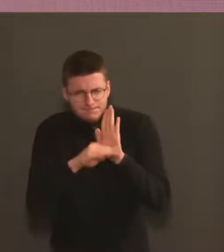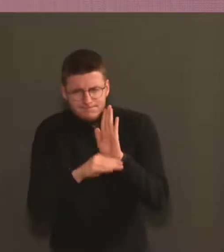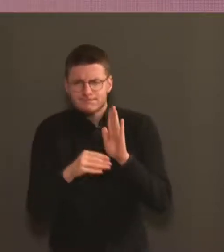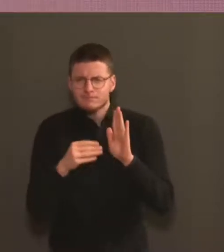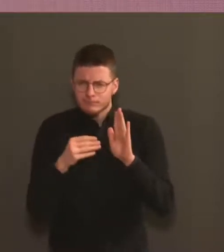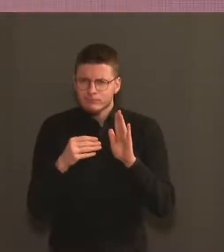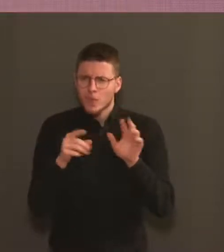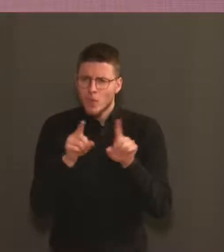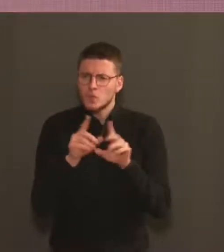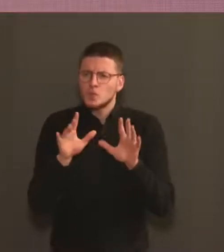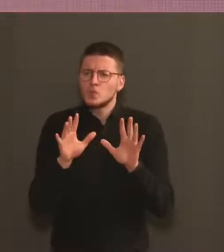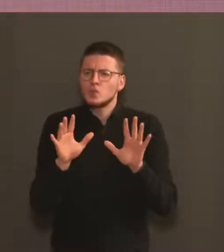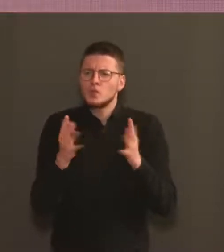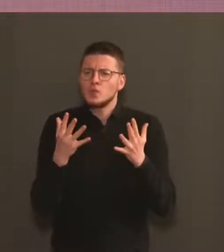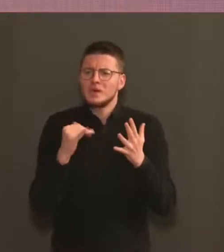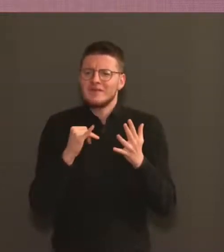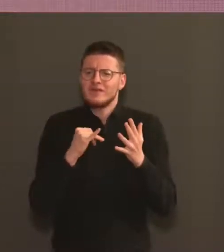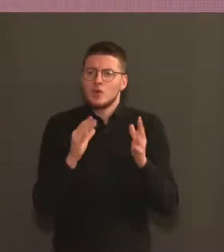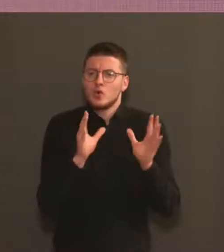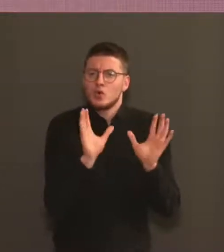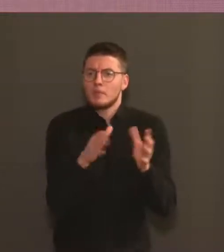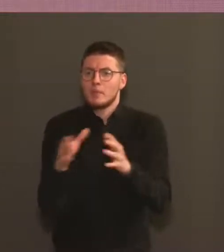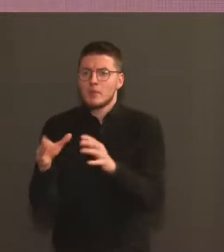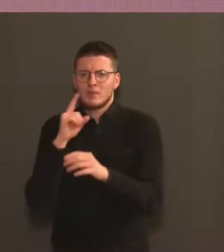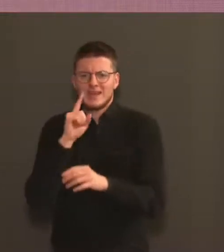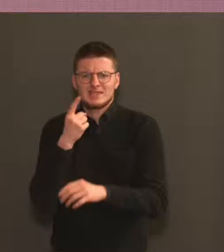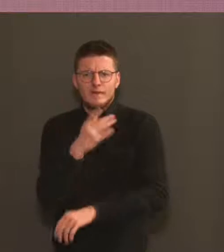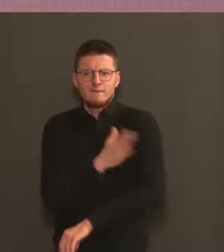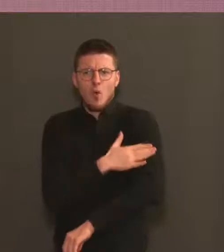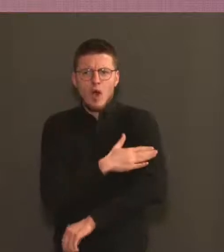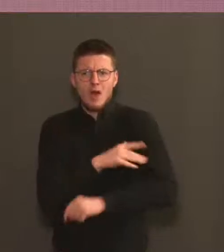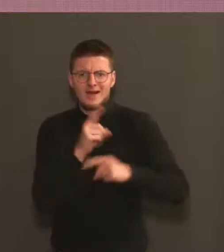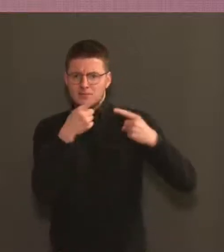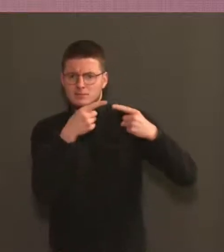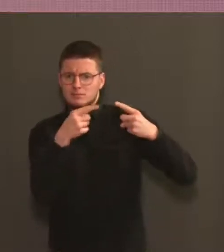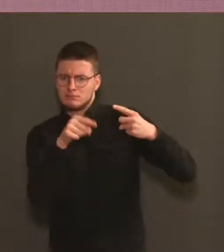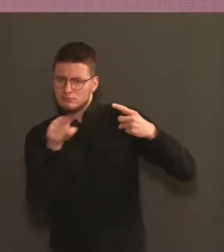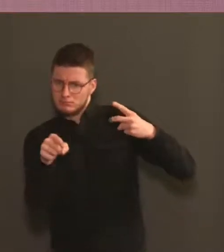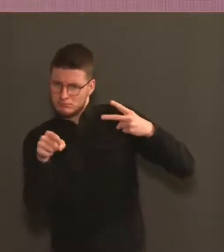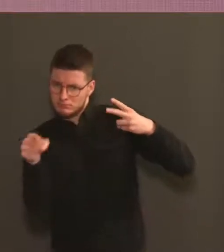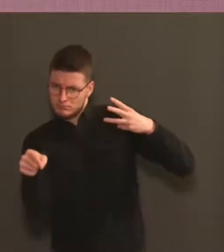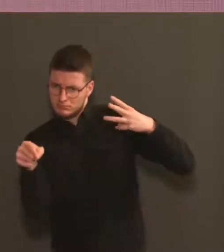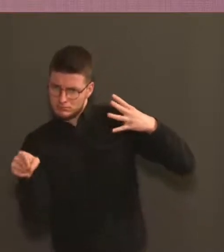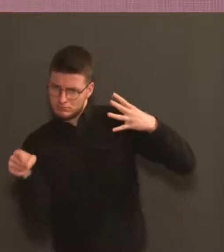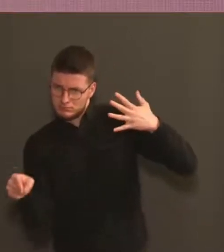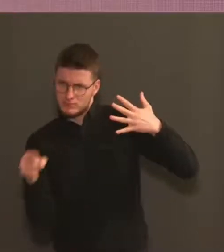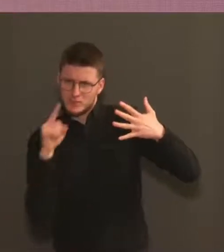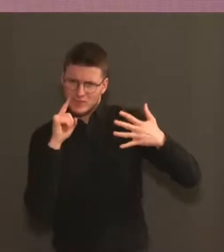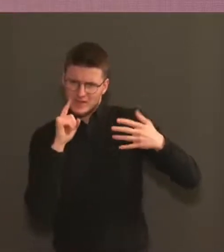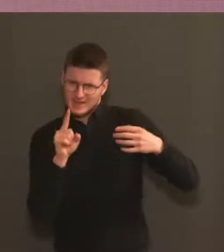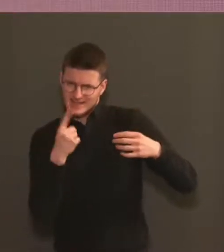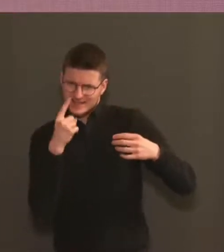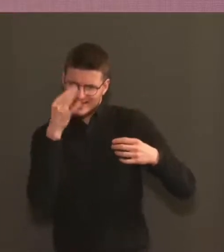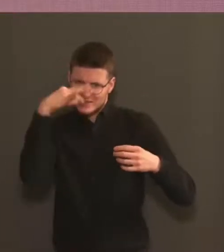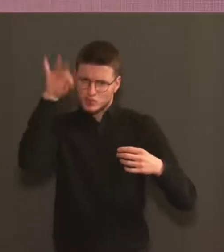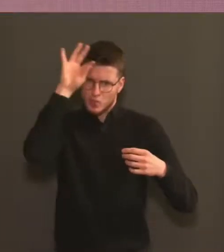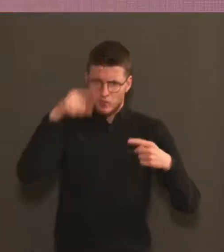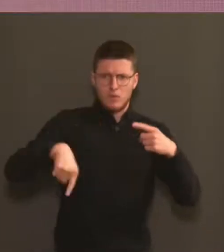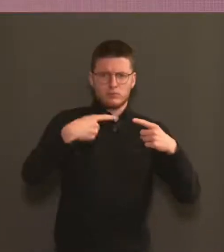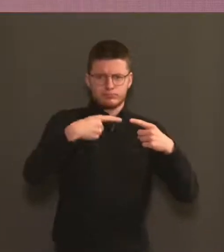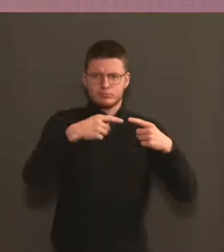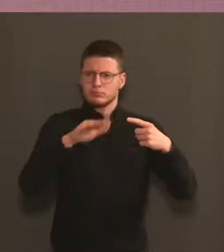aan bepaalde kwetsbare groepen met een hoger risico op besmettingen.